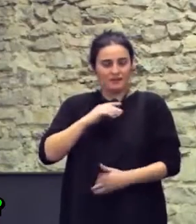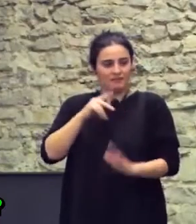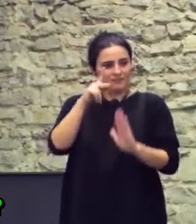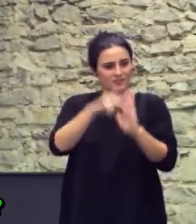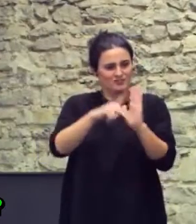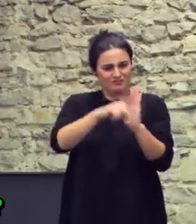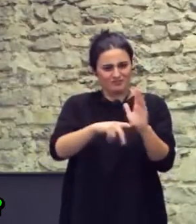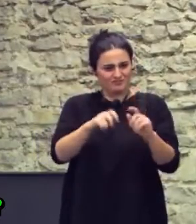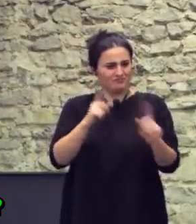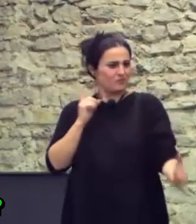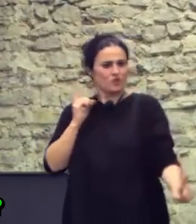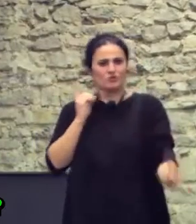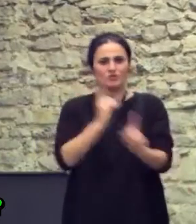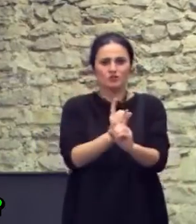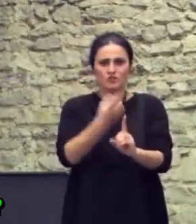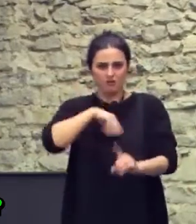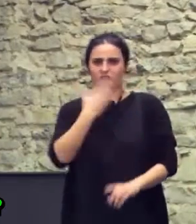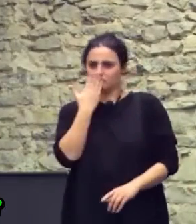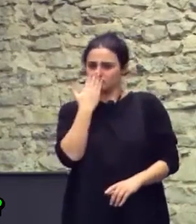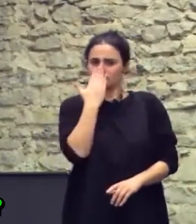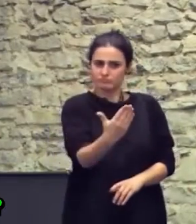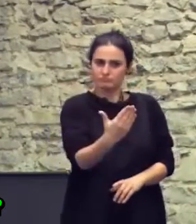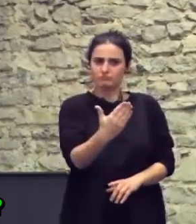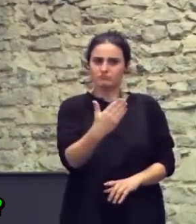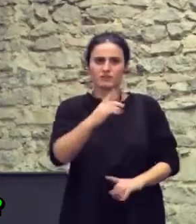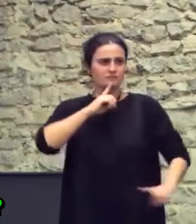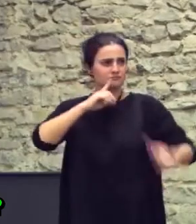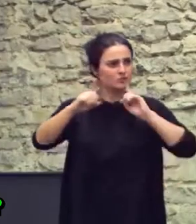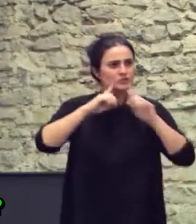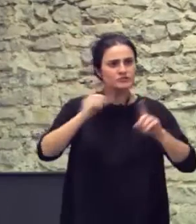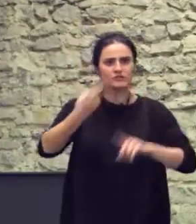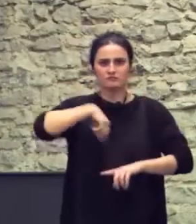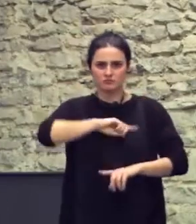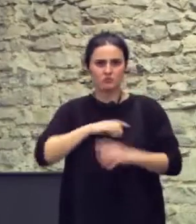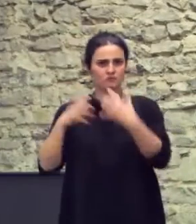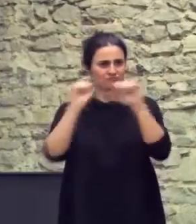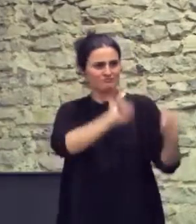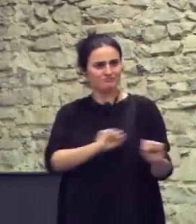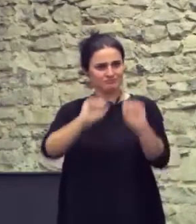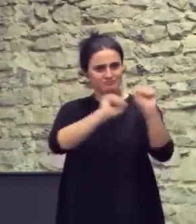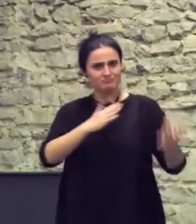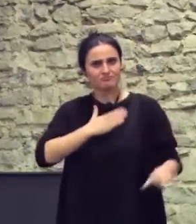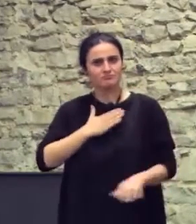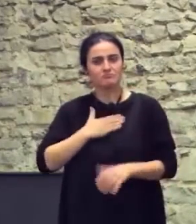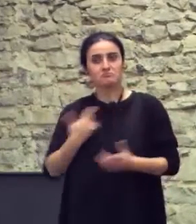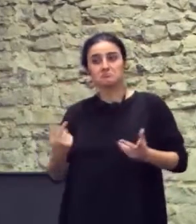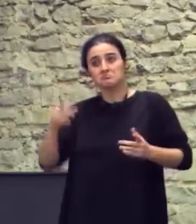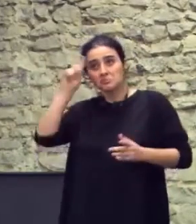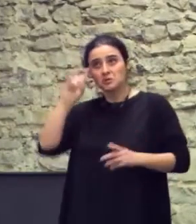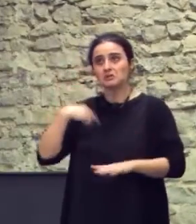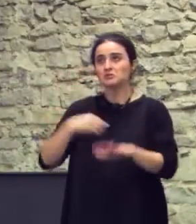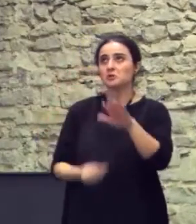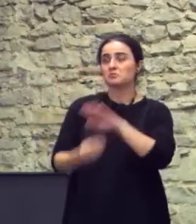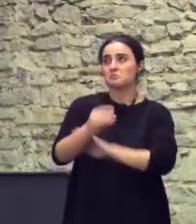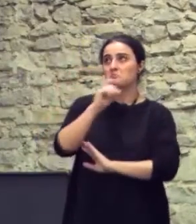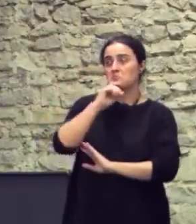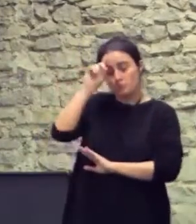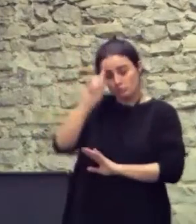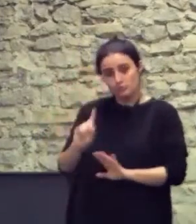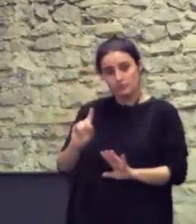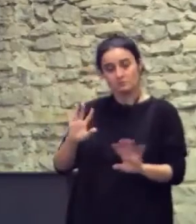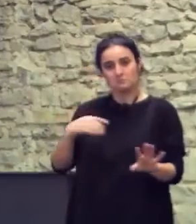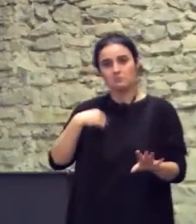eta beste gauza batzuk probatu eta aldarrikatzeko eta gure lekua egiteko. Pues nik ez dakit jaio ginen edo ez gainen jaio, baina nik uste dut eta